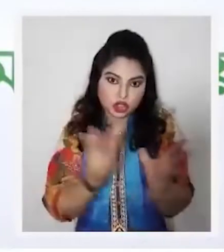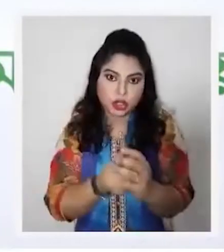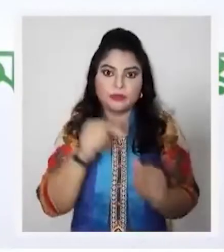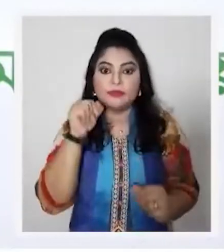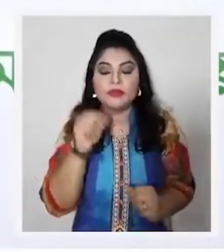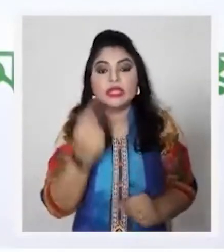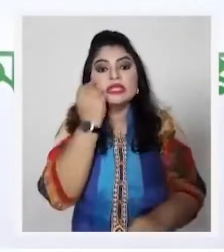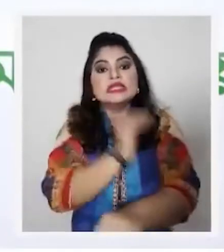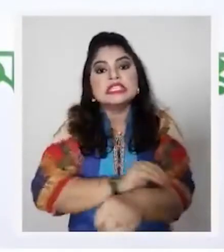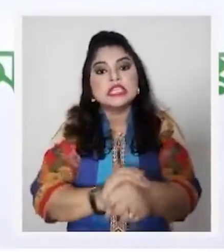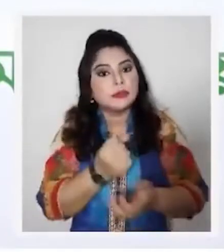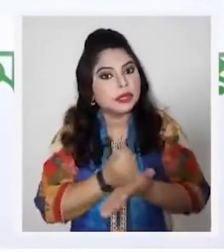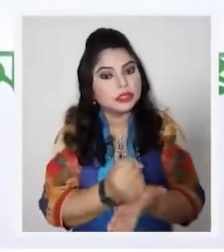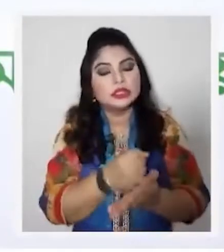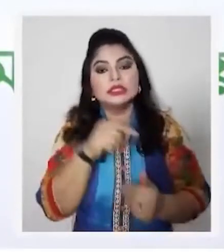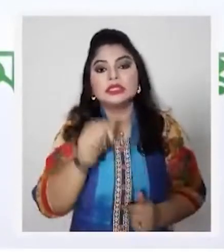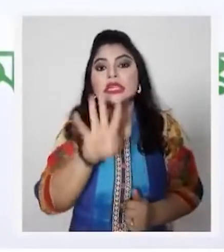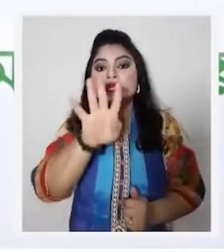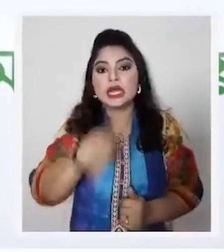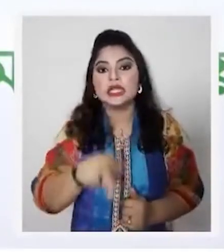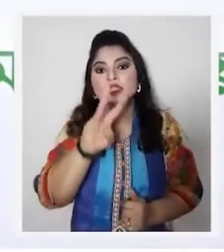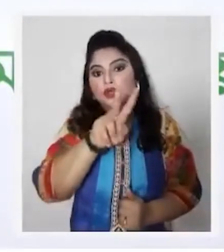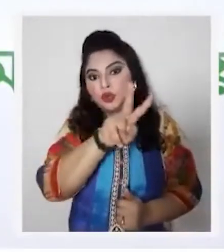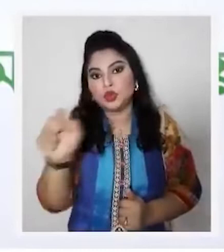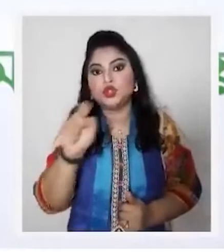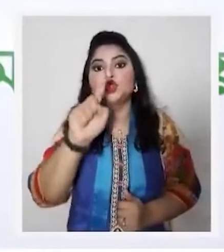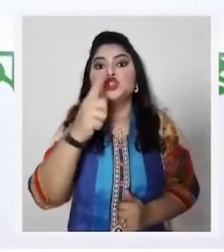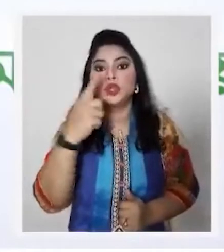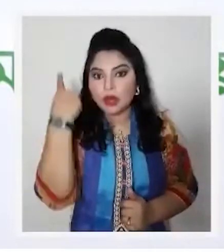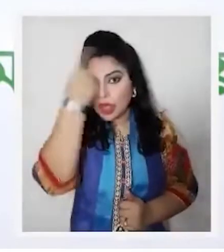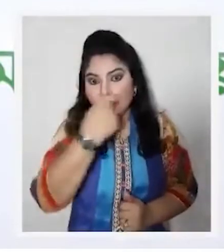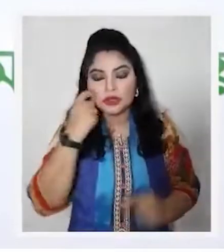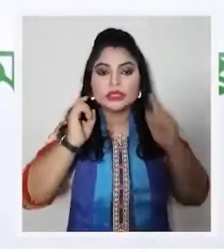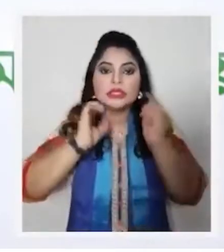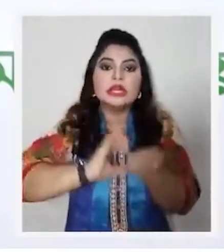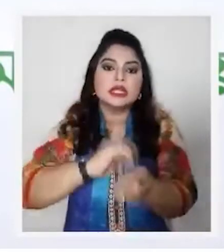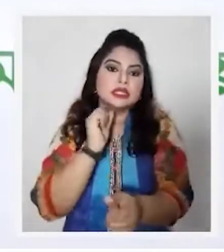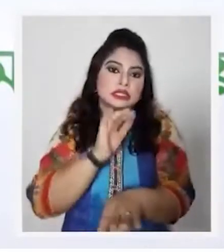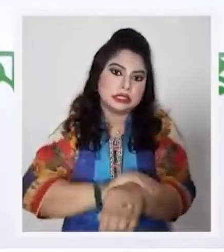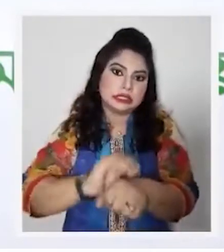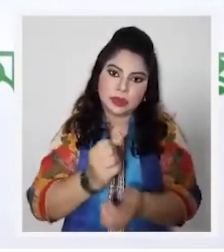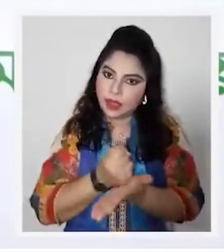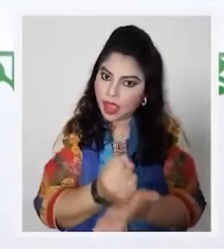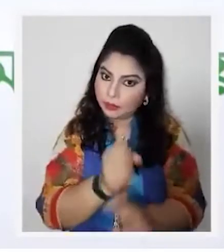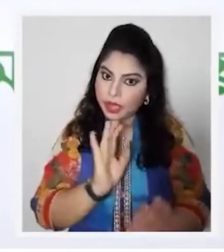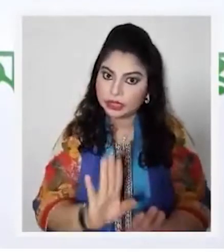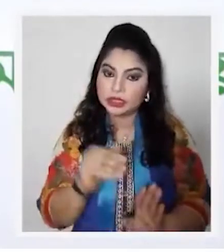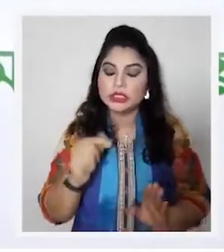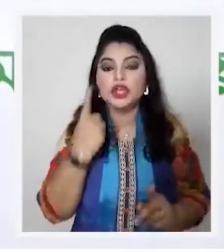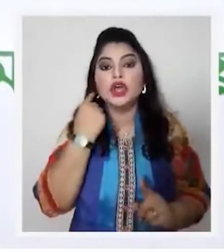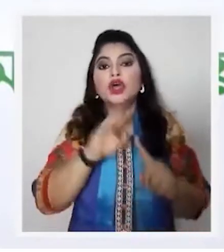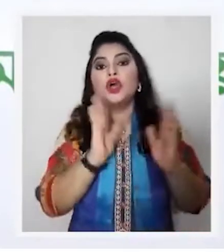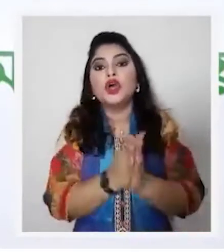তালিকায় গত 24 ঘন্টায় নতুন করে যুক্ত হয়েছেন 5 জন চিকিৎসক। স্বেচ্ছাসেবা ভিত্তিতে সেবা দিয়ে যাচ্ছেন 4,217 জন